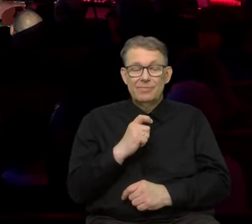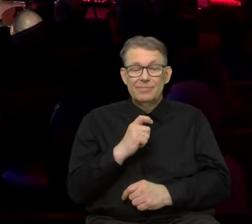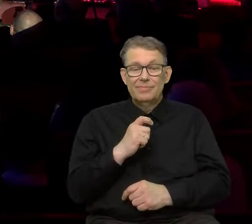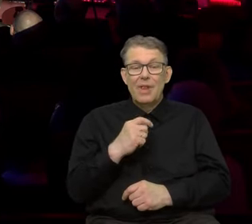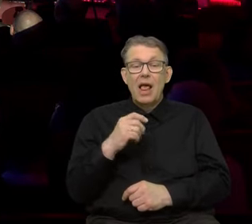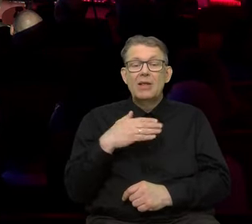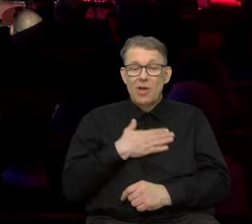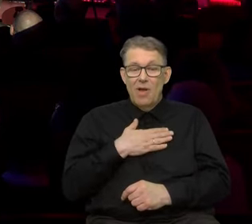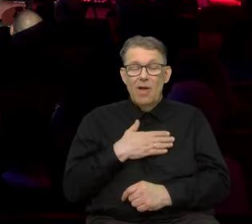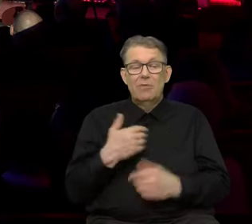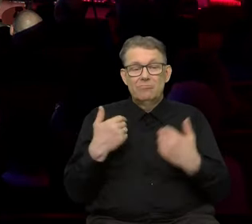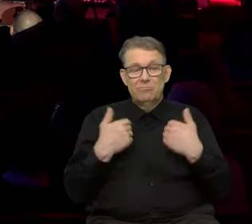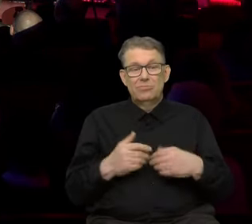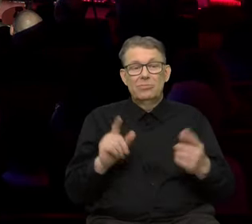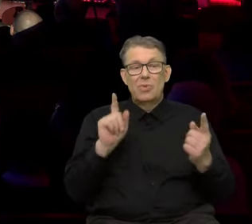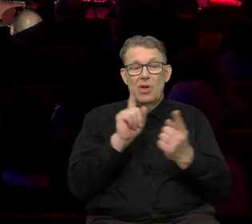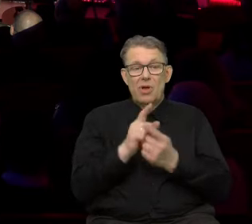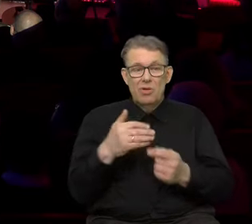spotkałam się w roku